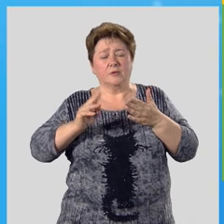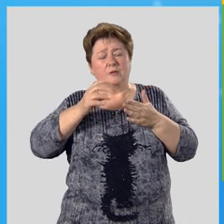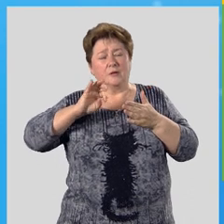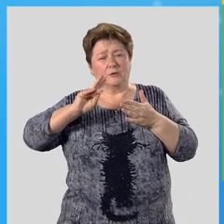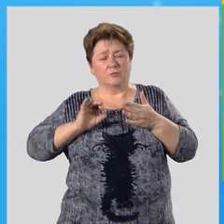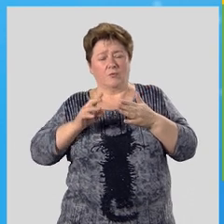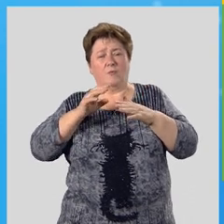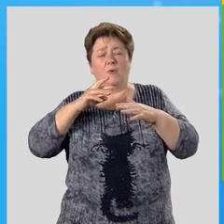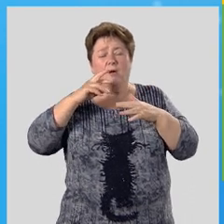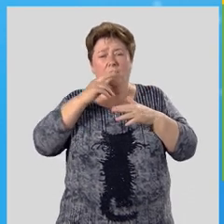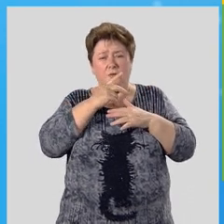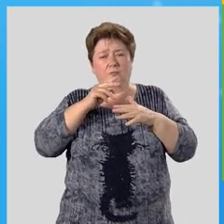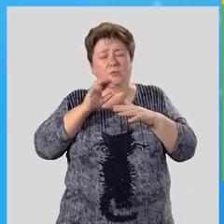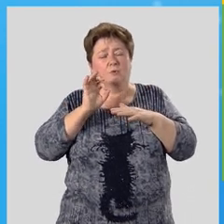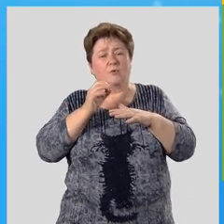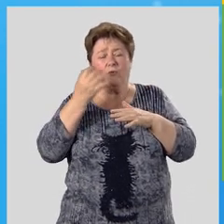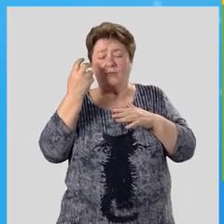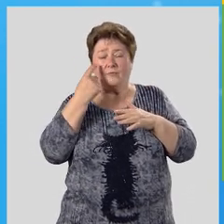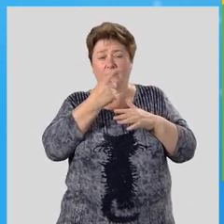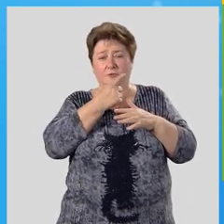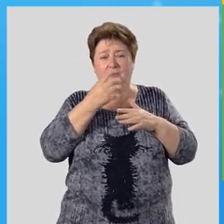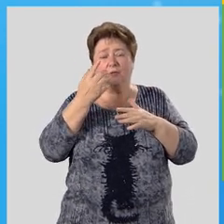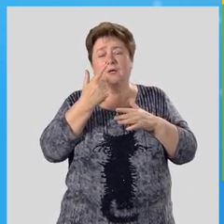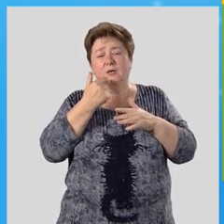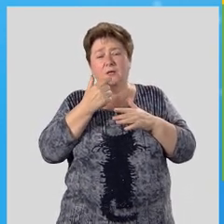Дальтоном аномалию зрения в красной